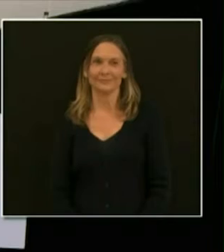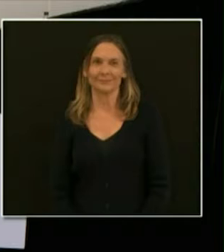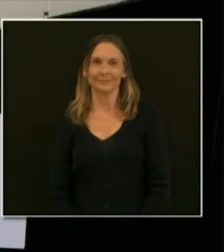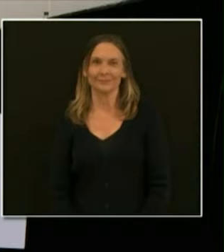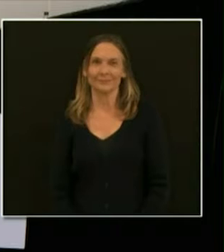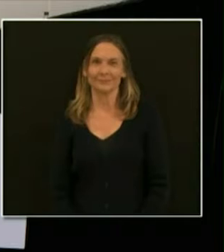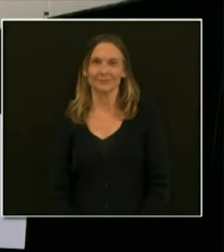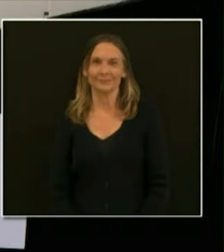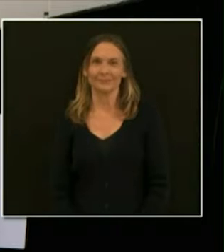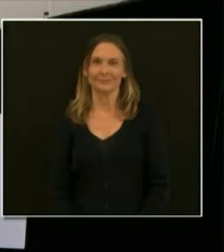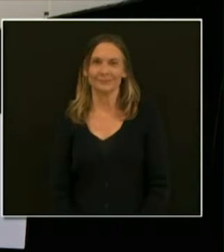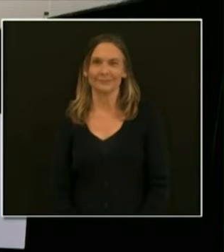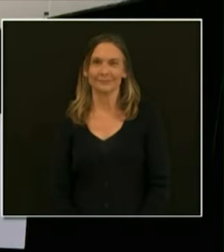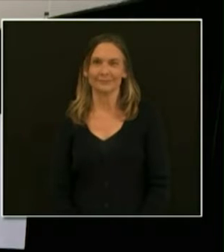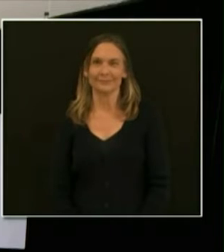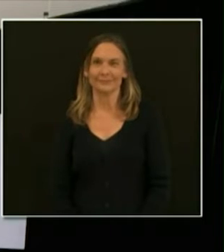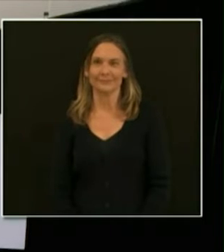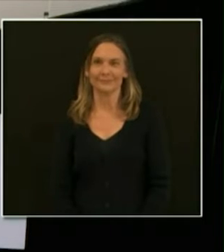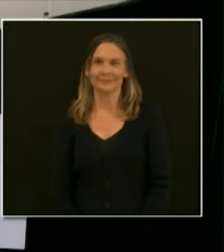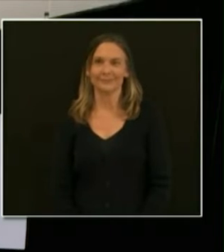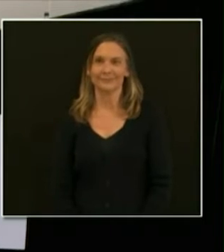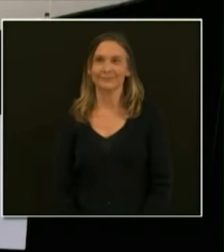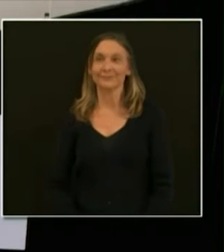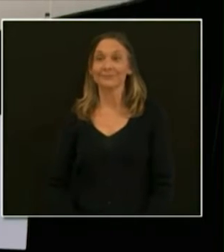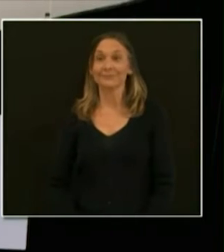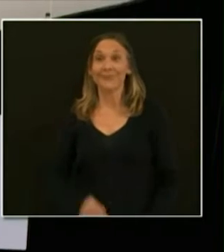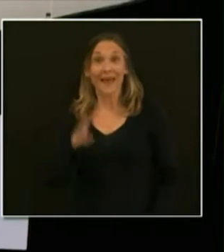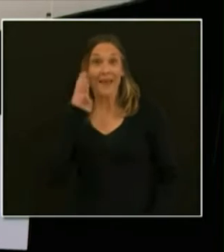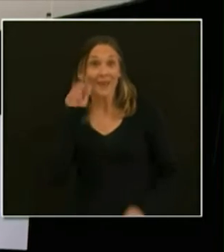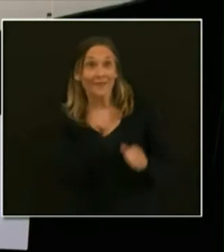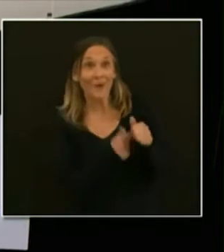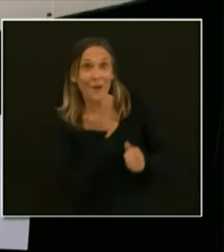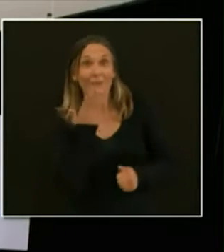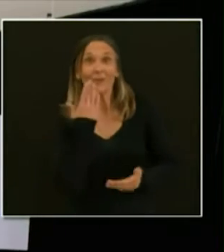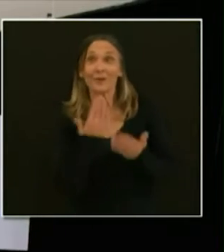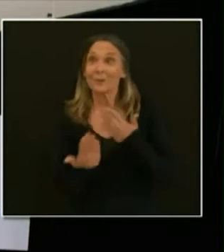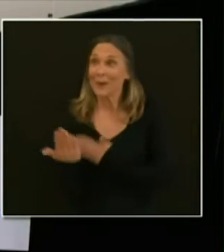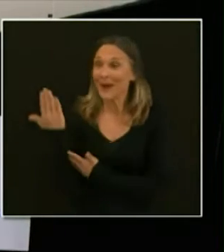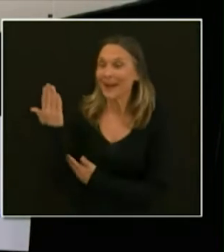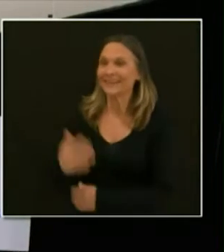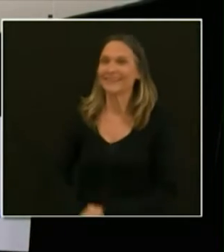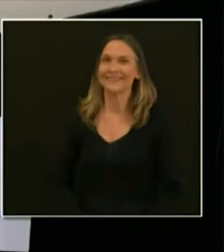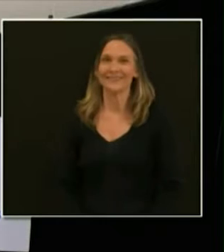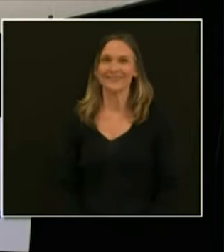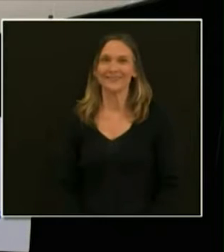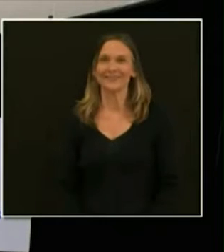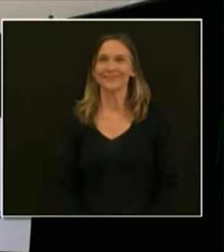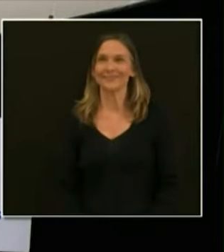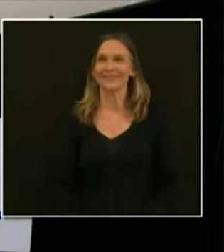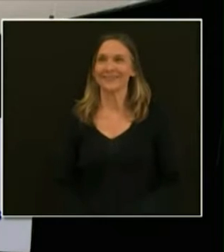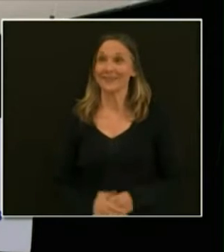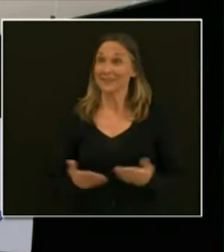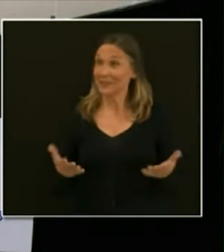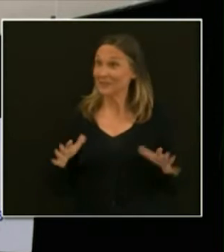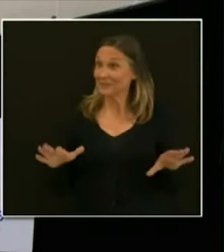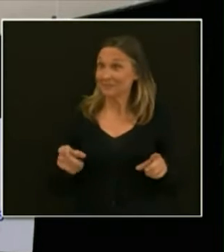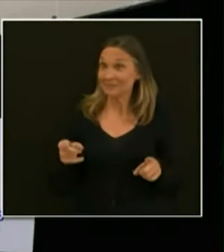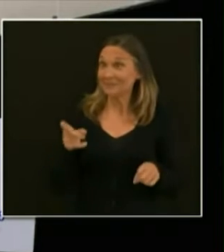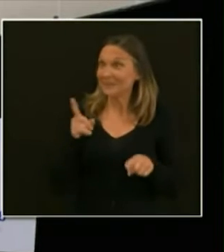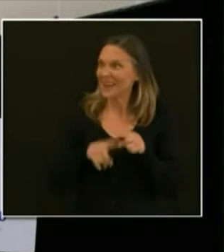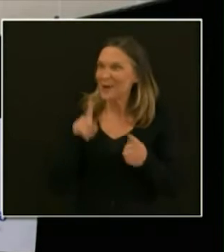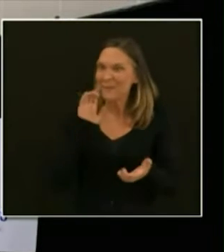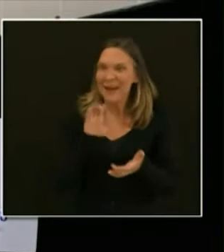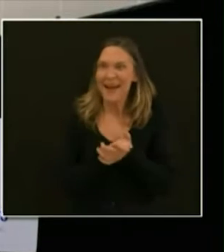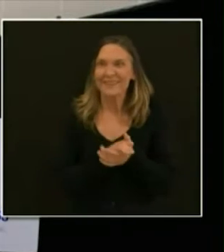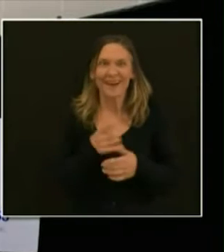구설수에 올랐습니다 뉴 썸 주지사는 마스크를 착용하고 밝은 모습으로 의자에 앉아 의료진에게 농담을